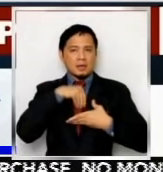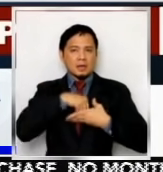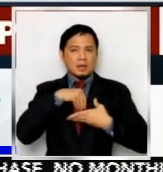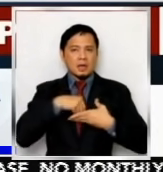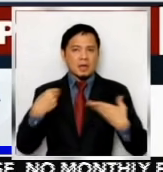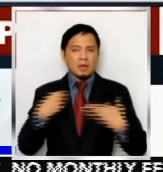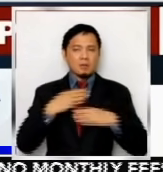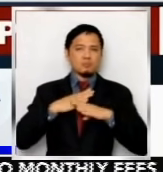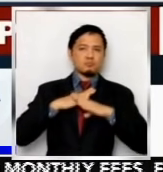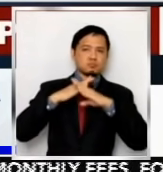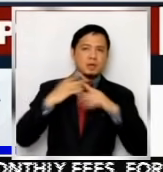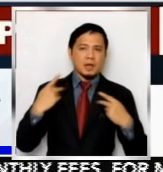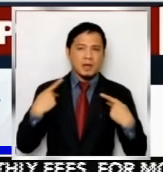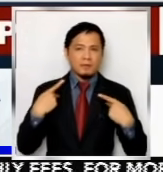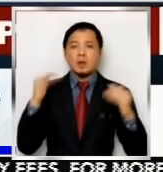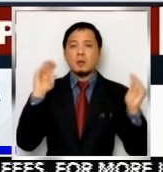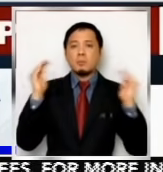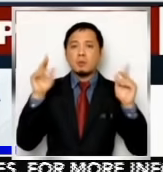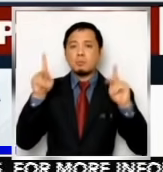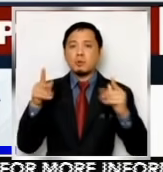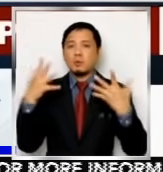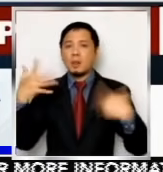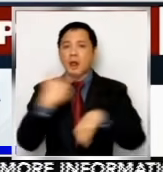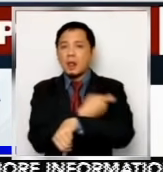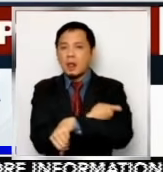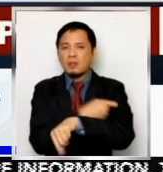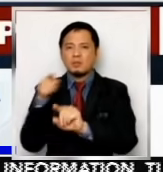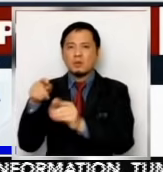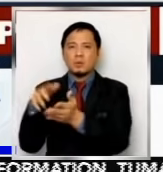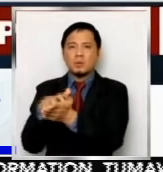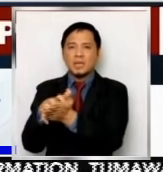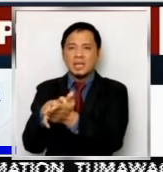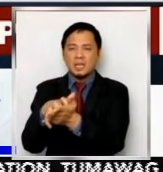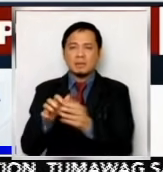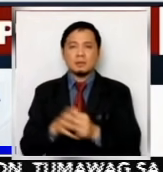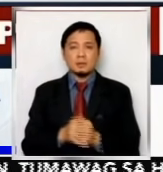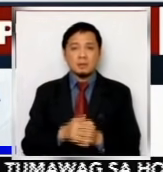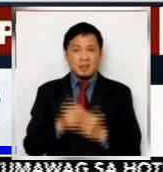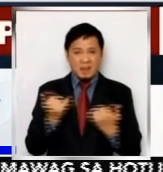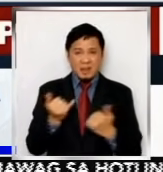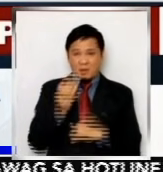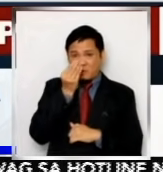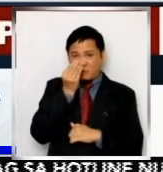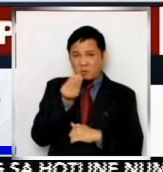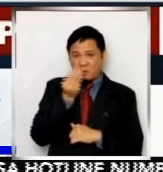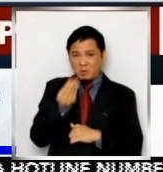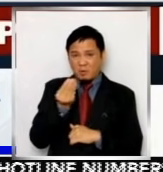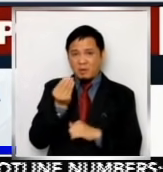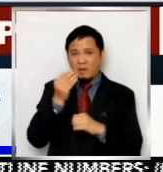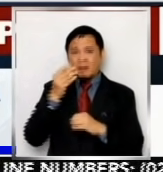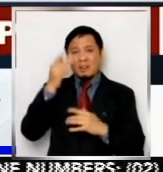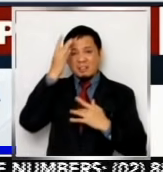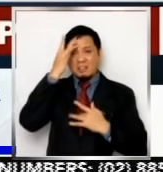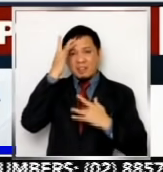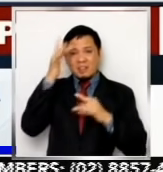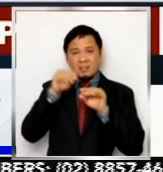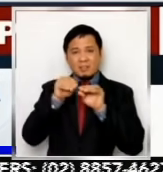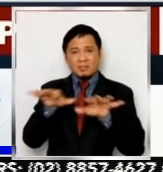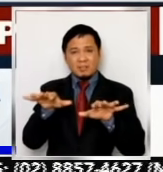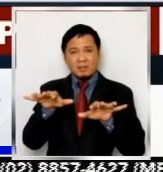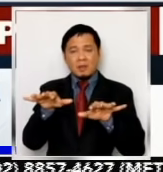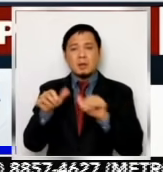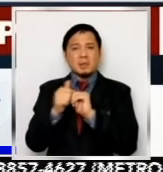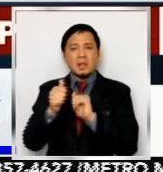At kung sakaling makahawa man sila, dahil konti lang yung virus na ipinapasa nila, malamang yung nahawa nila, mild